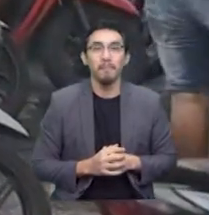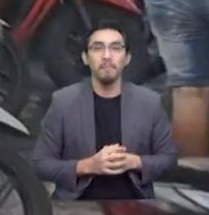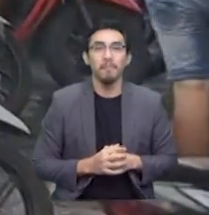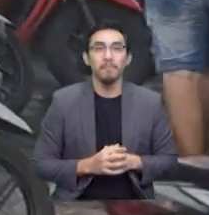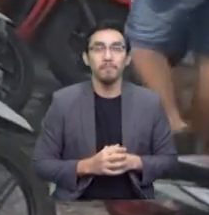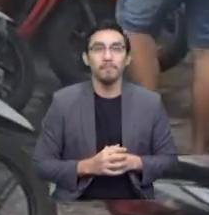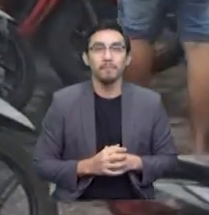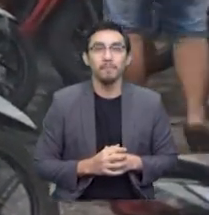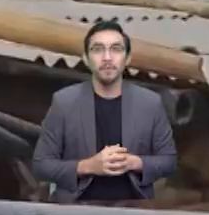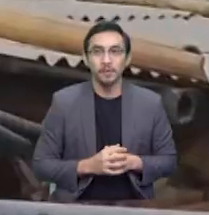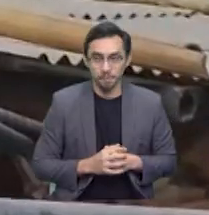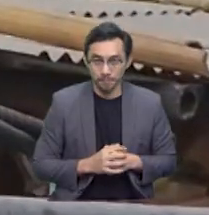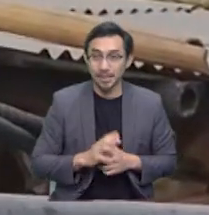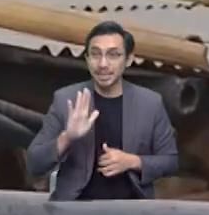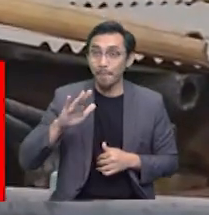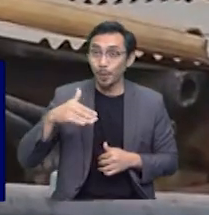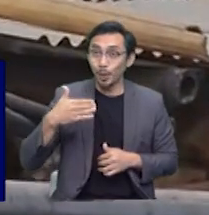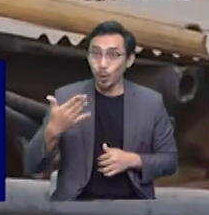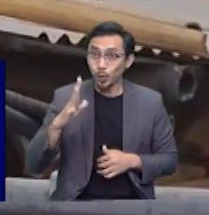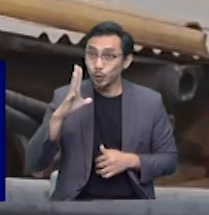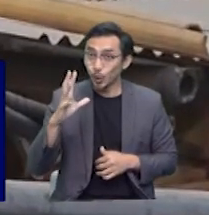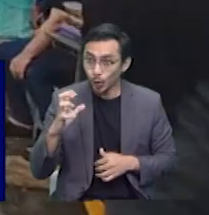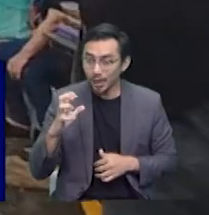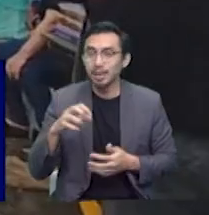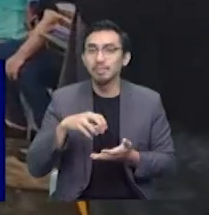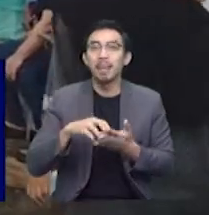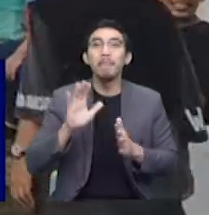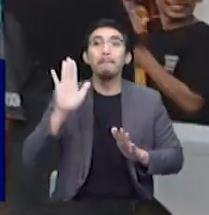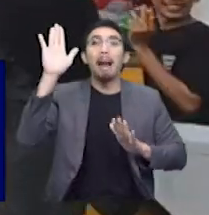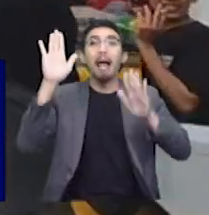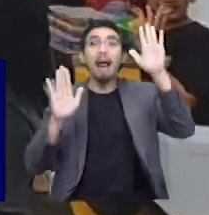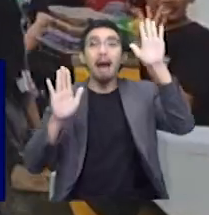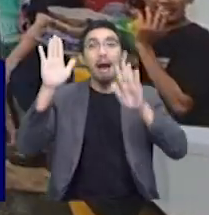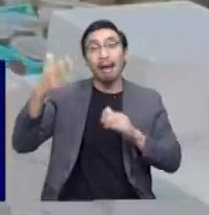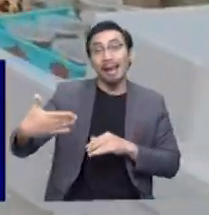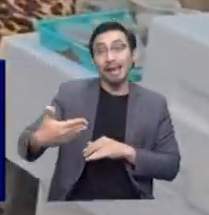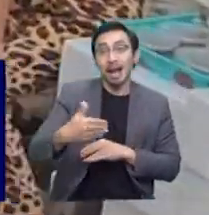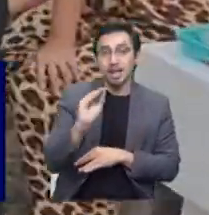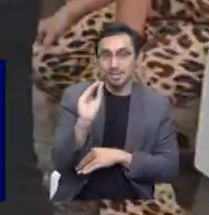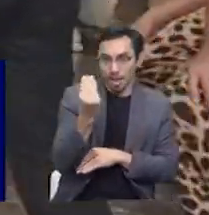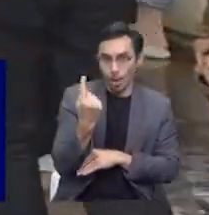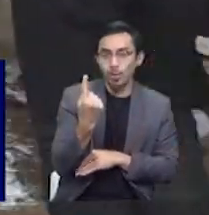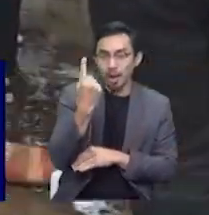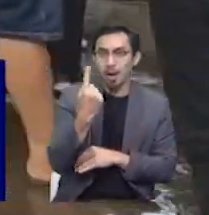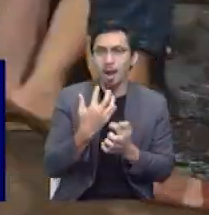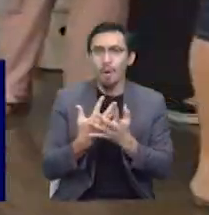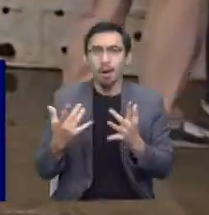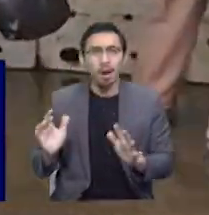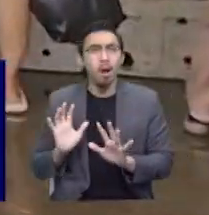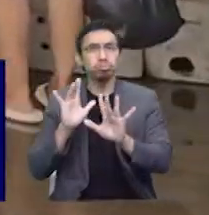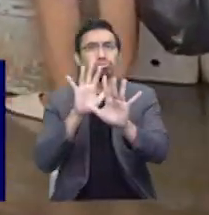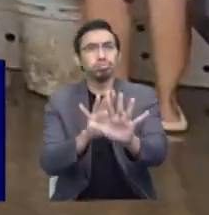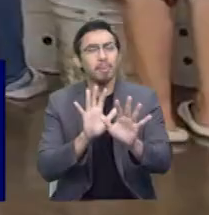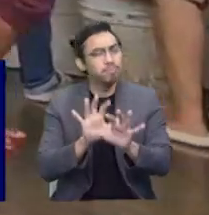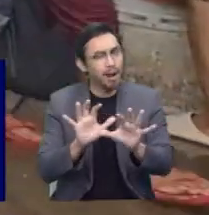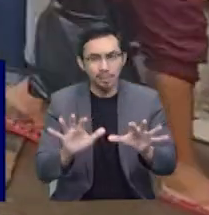Sejak Sabtu sore, tempat pelelangan ikan di Muara Angke Penjaringan Jakarta Utara diserbu ratusan warga. Meski